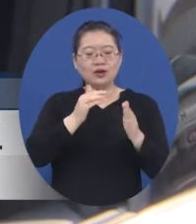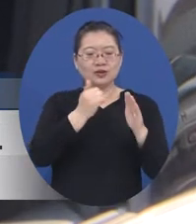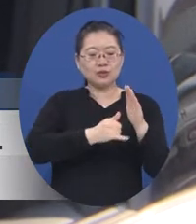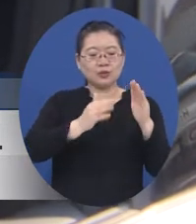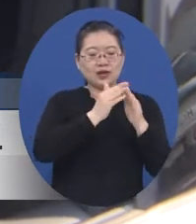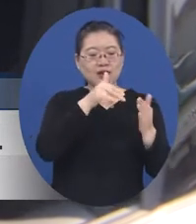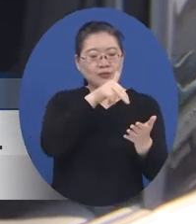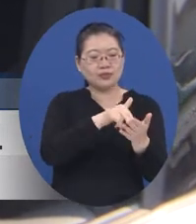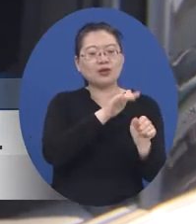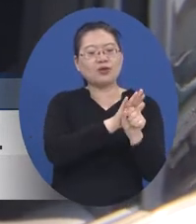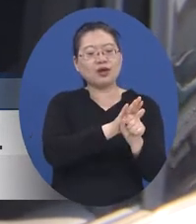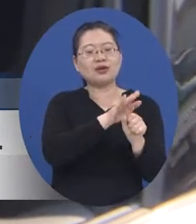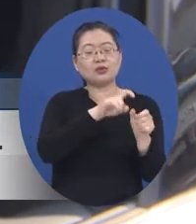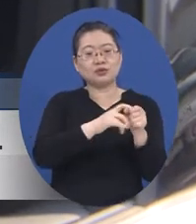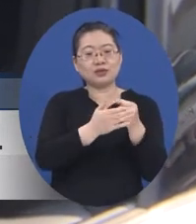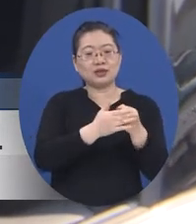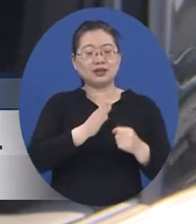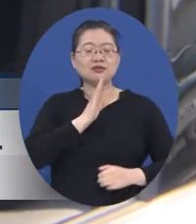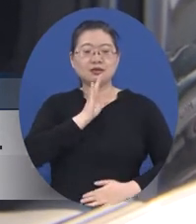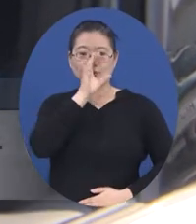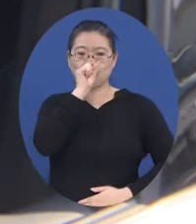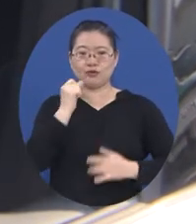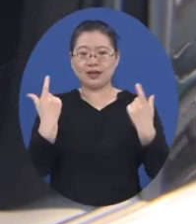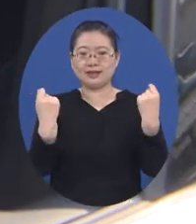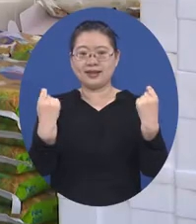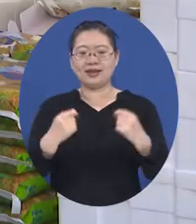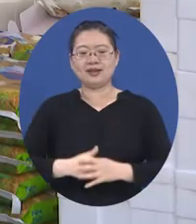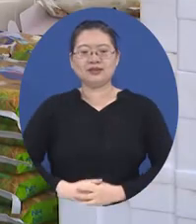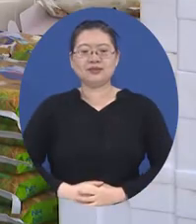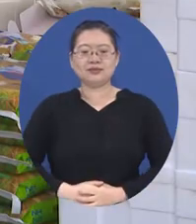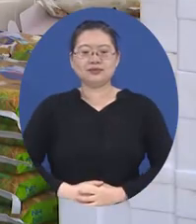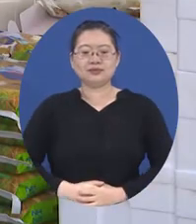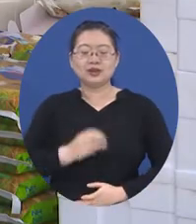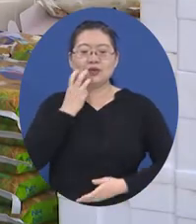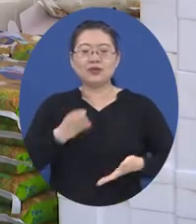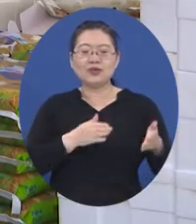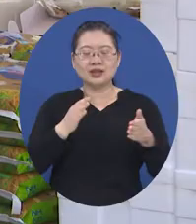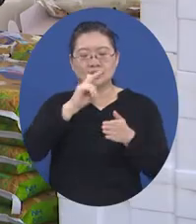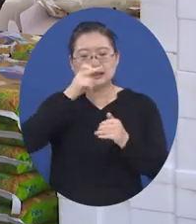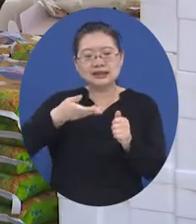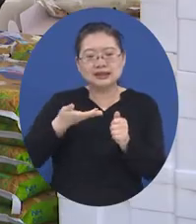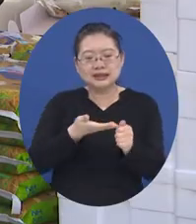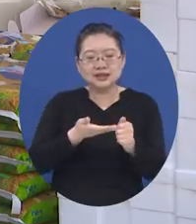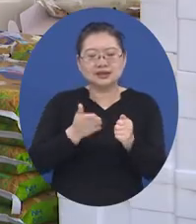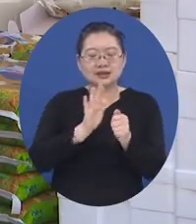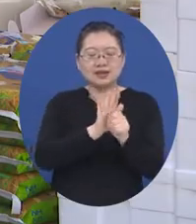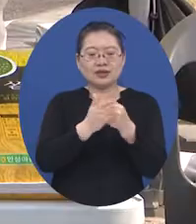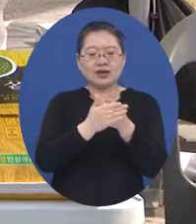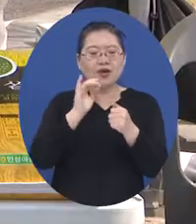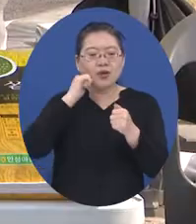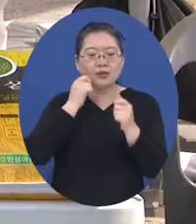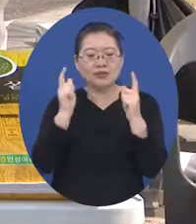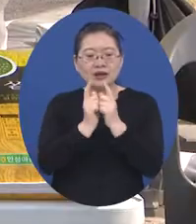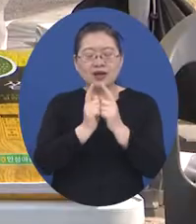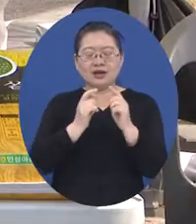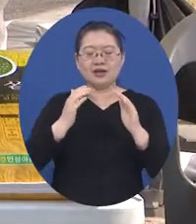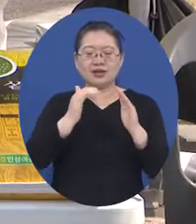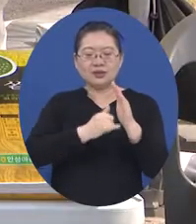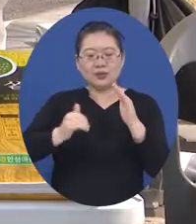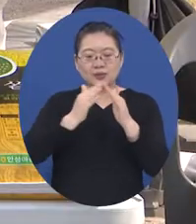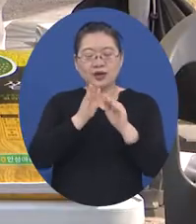좀 도와준다는 의미에서도 참 좋은 것 같습니다. 경기도는 급식 지원으로 어려움을 겪는 도내 농가를 돕기